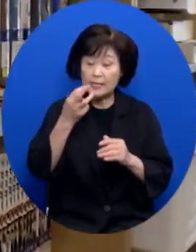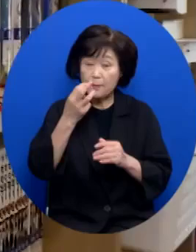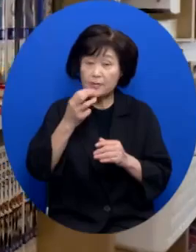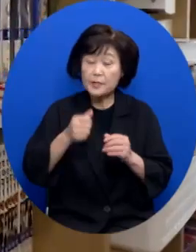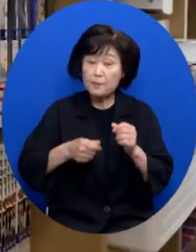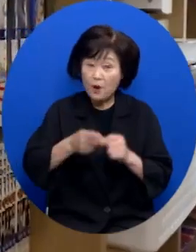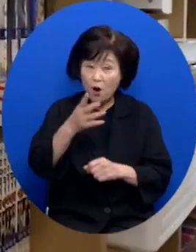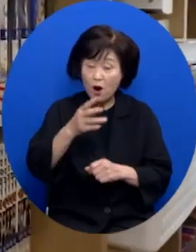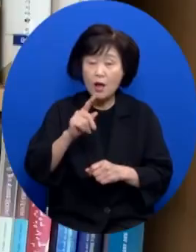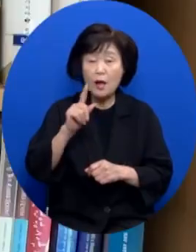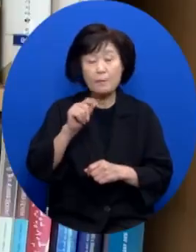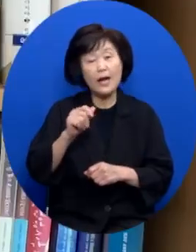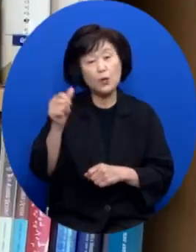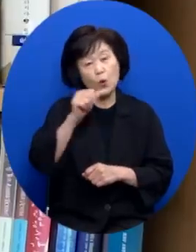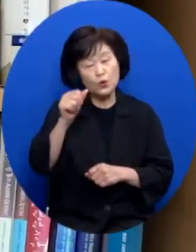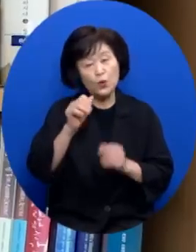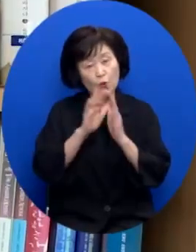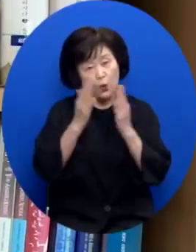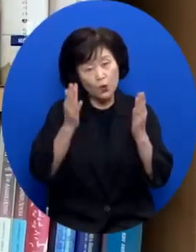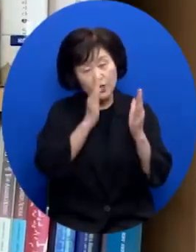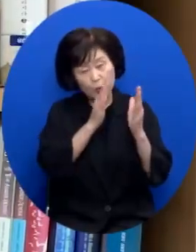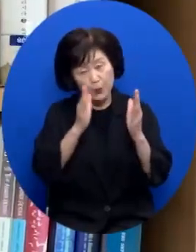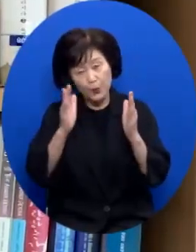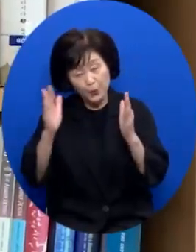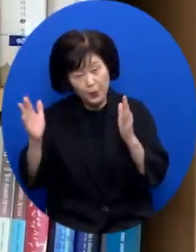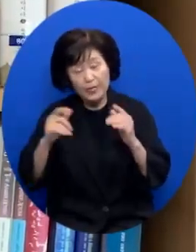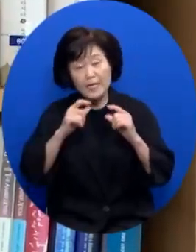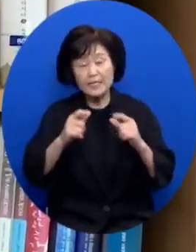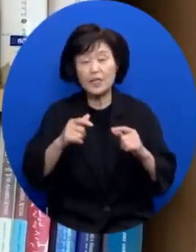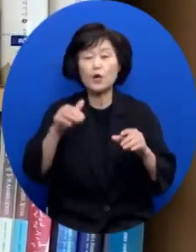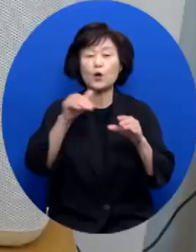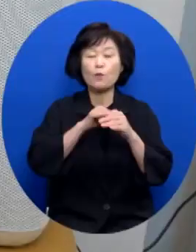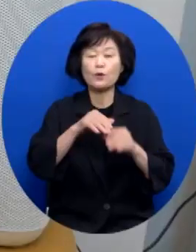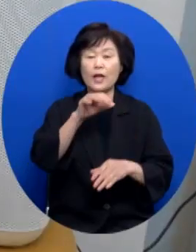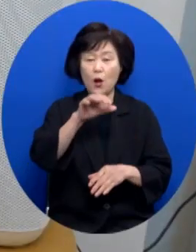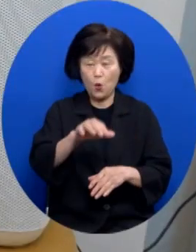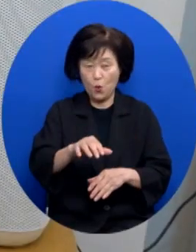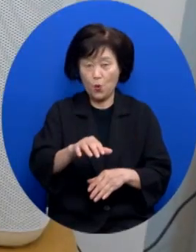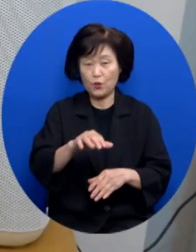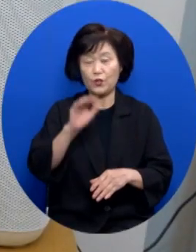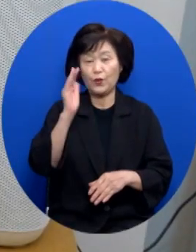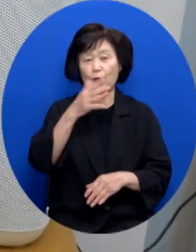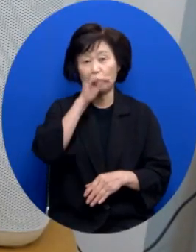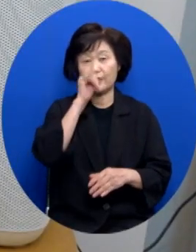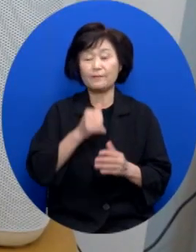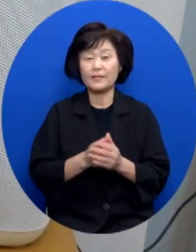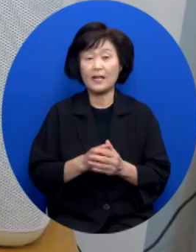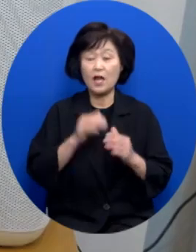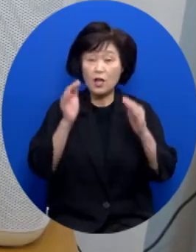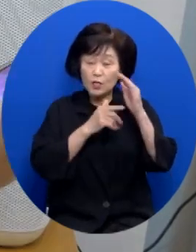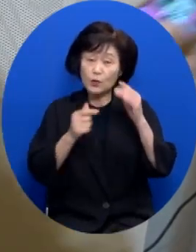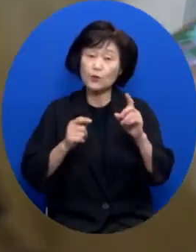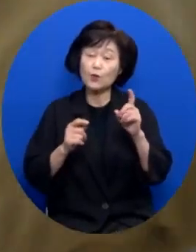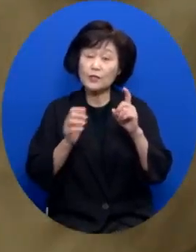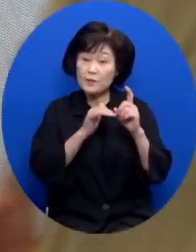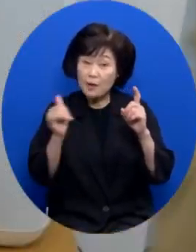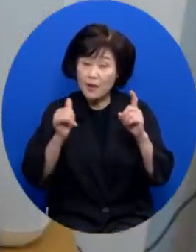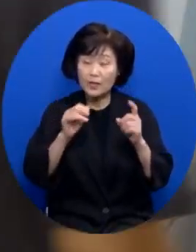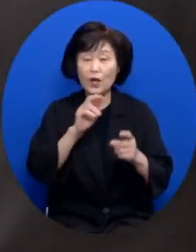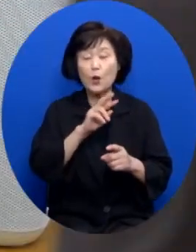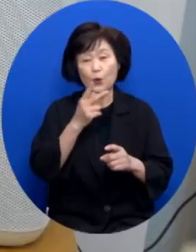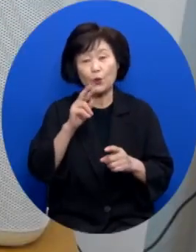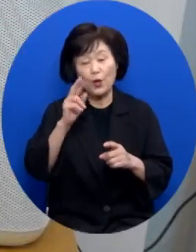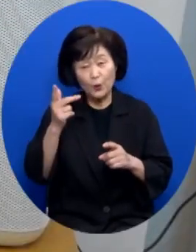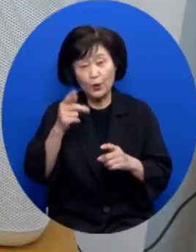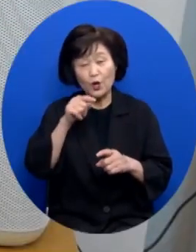공간에 15,000권의 장서를 구비한 지역의 문화 공간으로 자리 잡았습니다. 성도 10여 명은 교대로